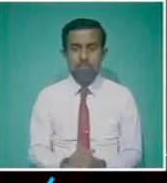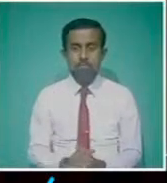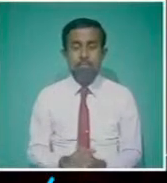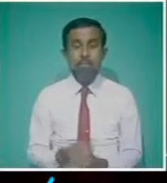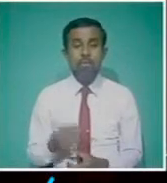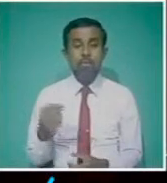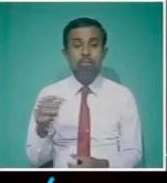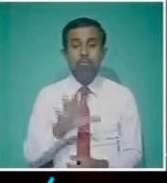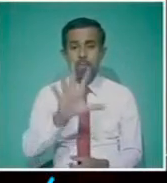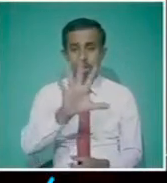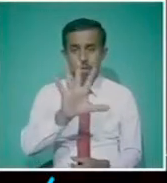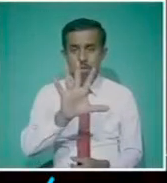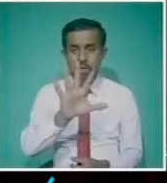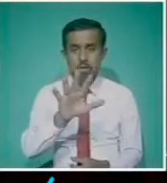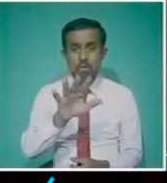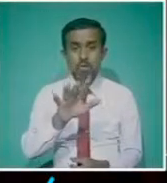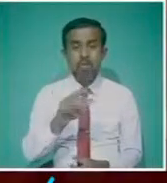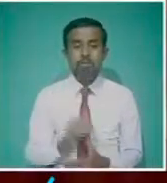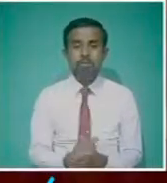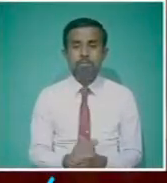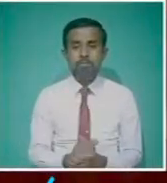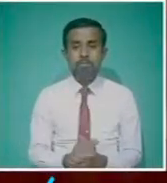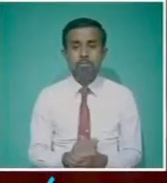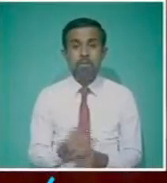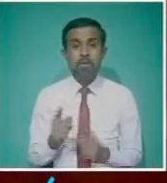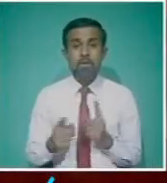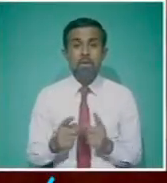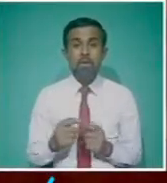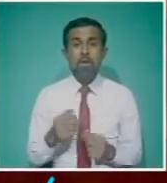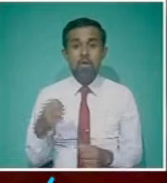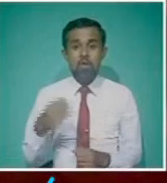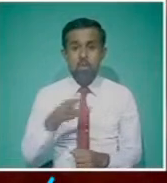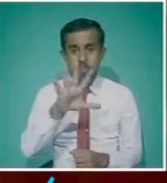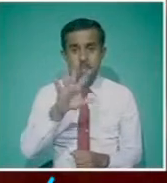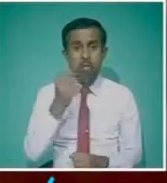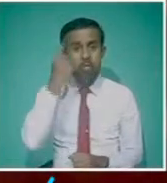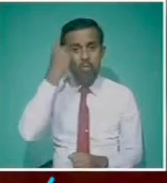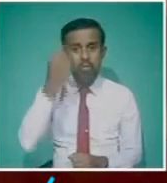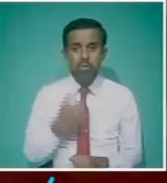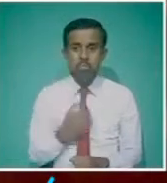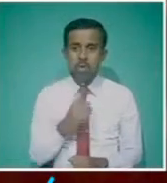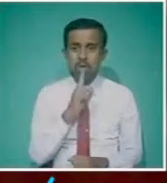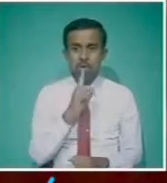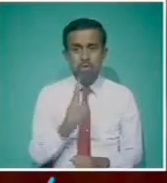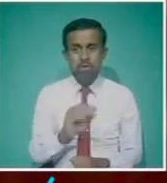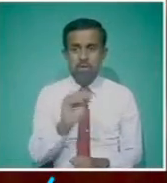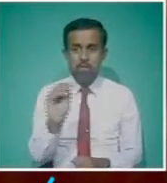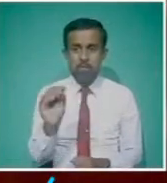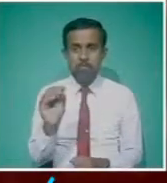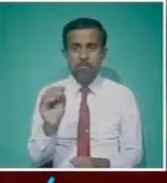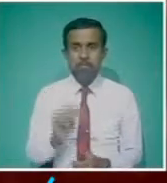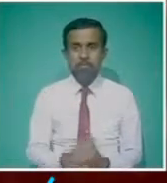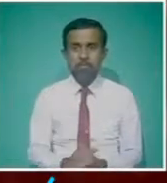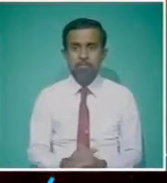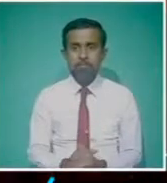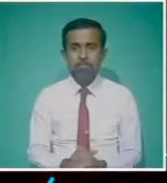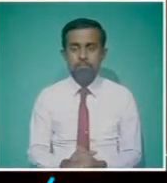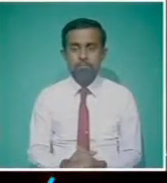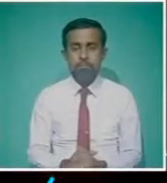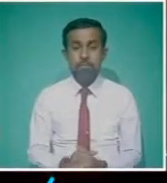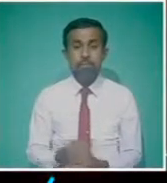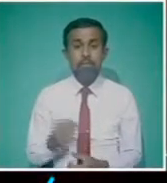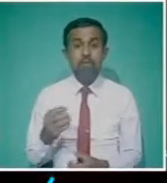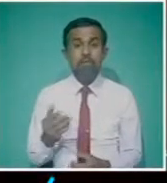විෂය අංක 5 සභානායකතුමා. කතානායකතුමනි අංක 5 යෝජනාව මම ඉදිරිපත් කරමි. විෂය අංක